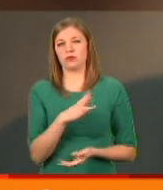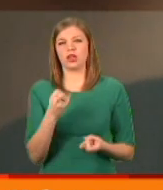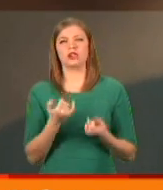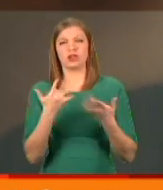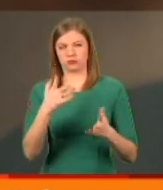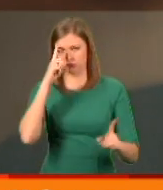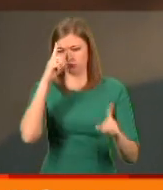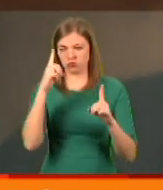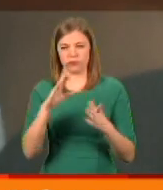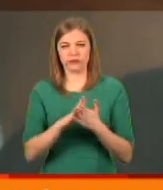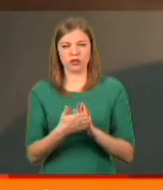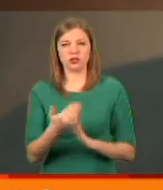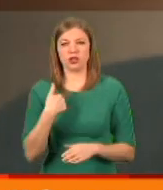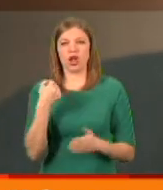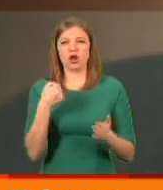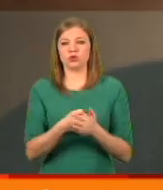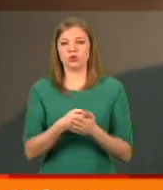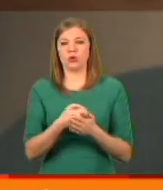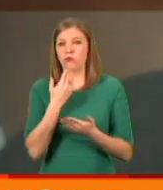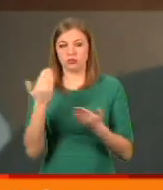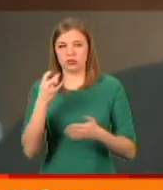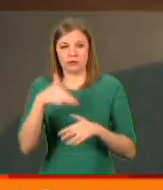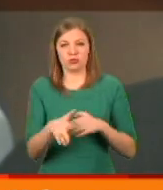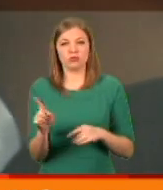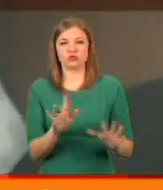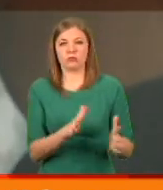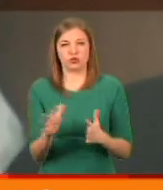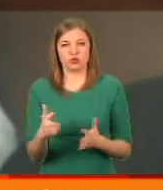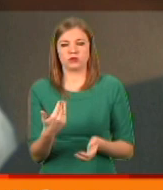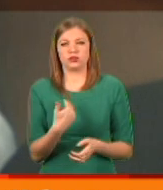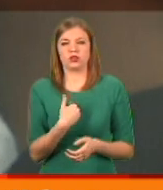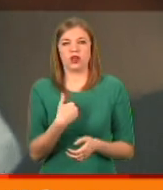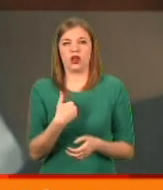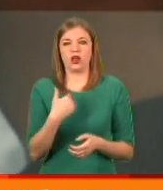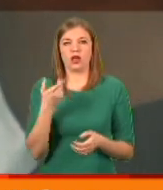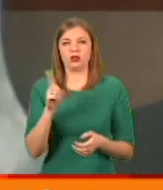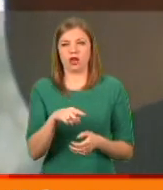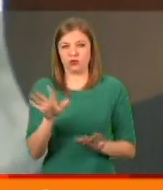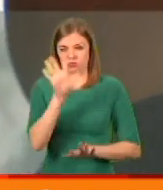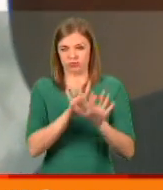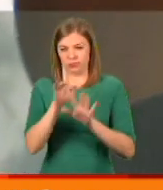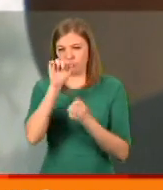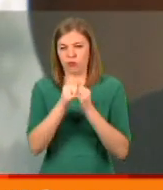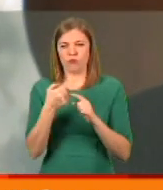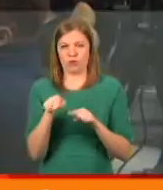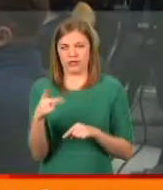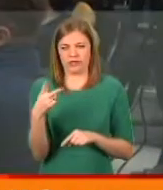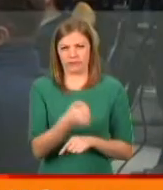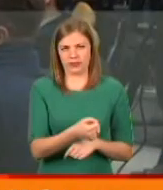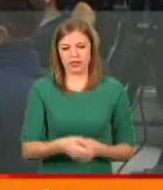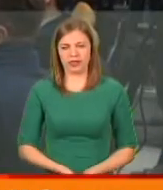настільки шокове стан, що я до кінця взагалі не розуміла, що відбувається. Я смутно навіть пам'ятаю ці дві